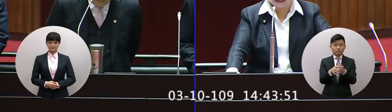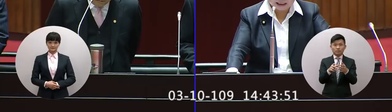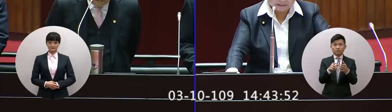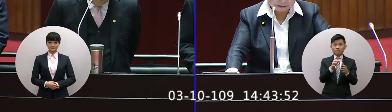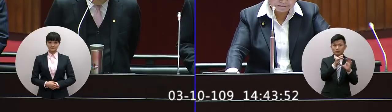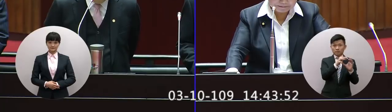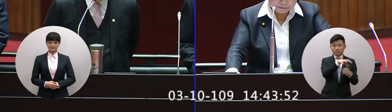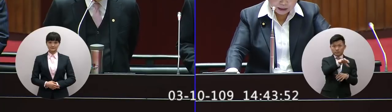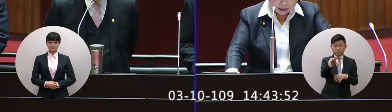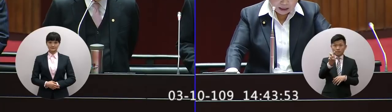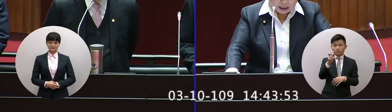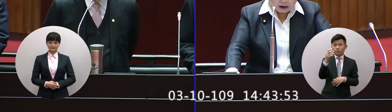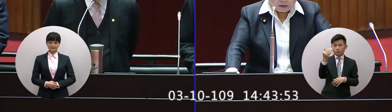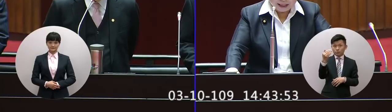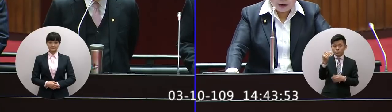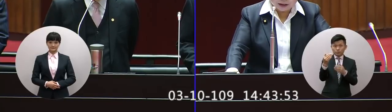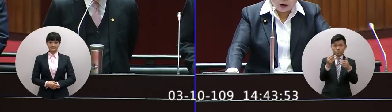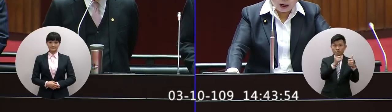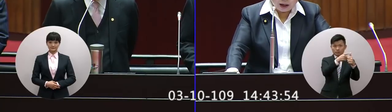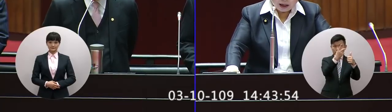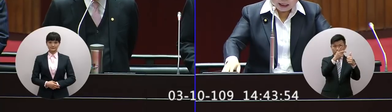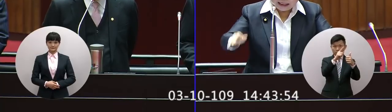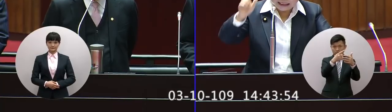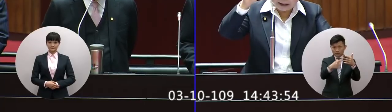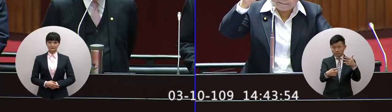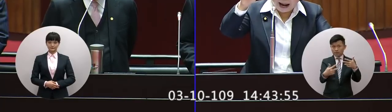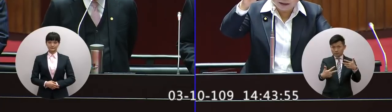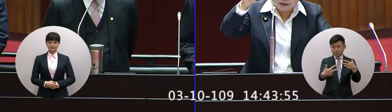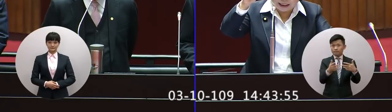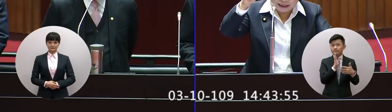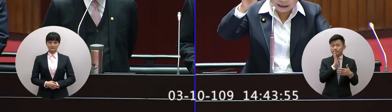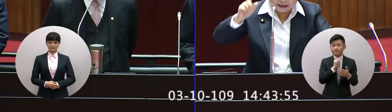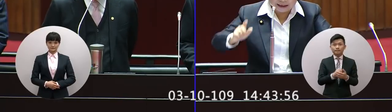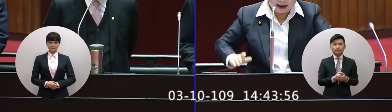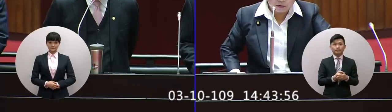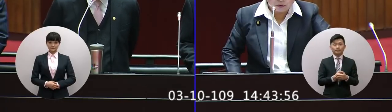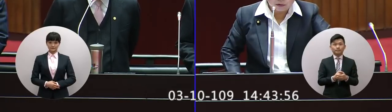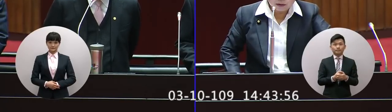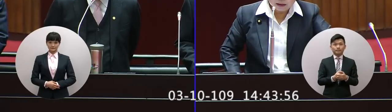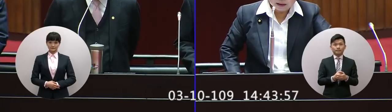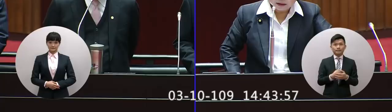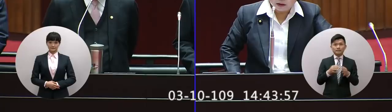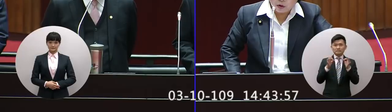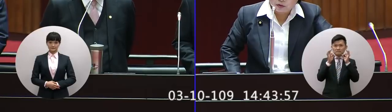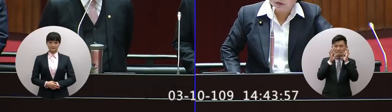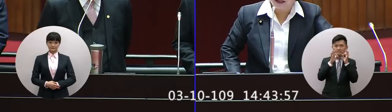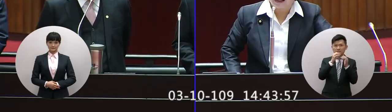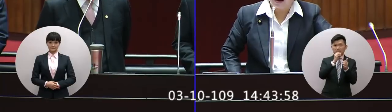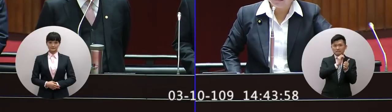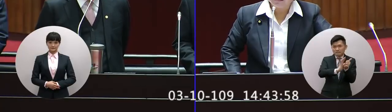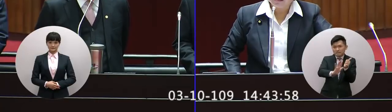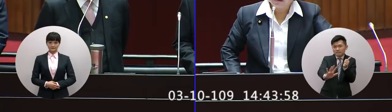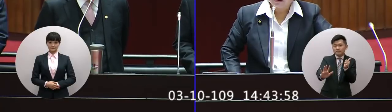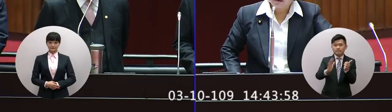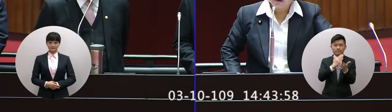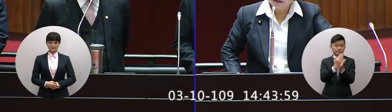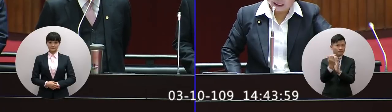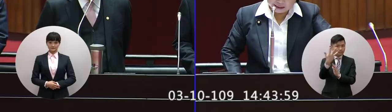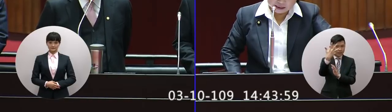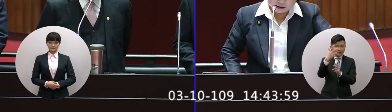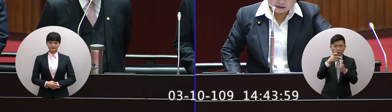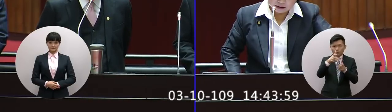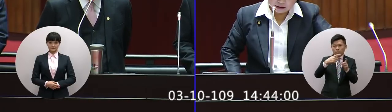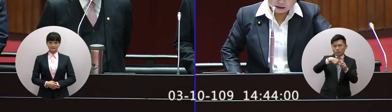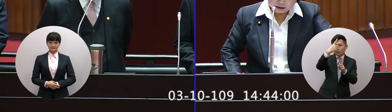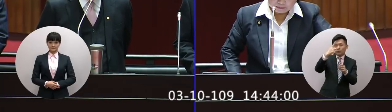29区的前7名。换句话说，在这8种的一级致癌物的浓度最高，